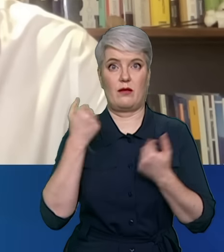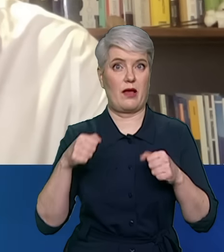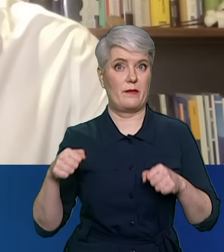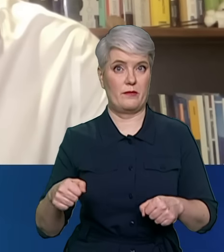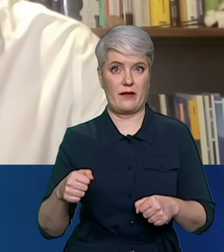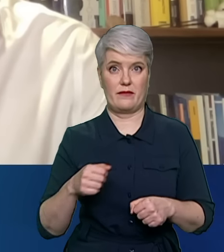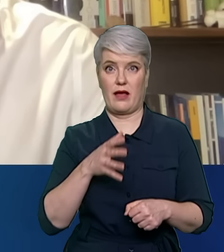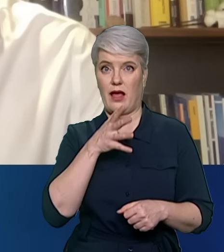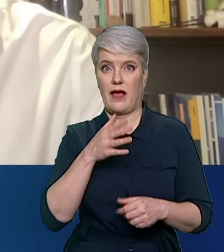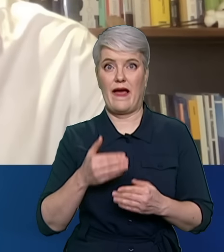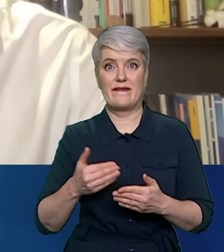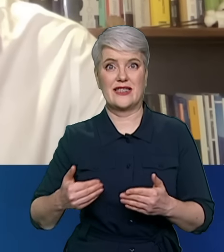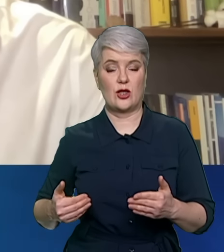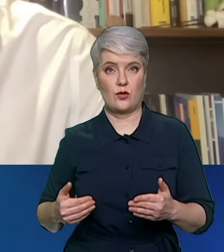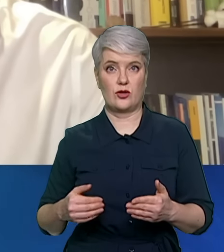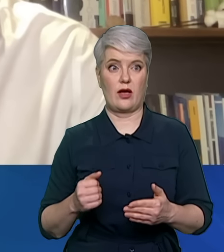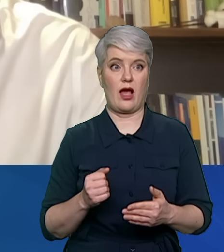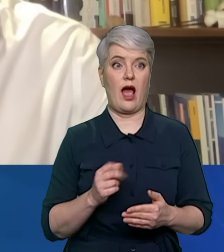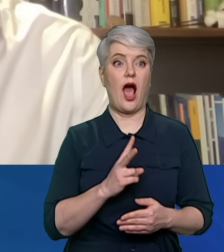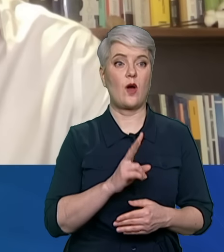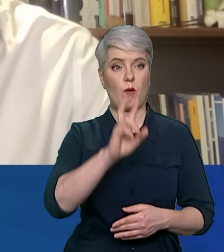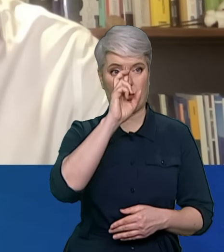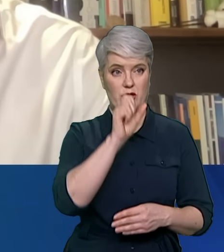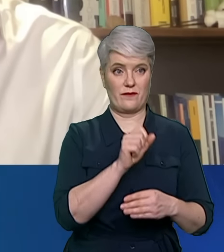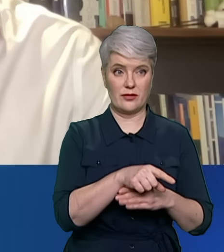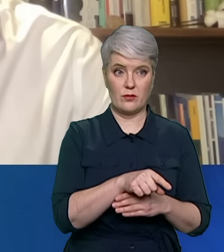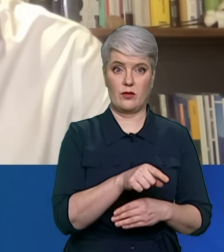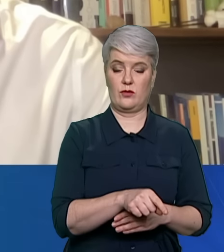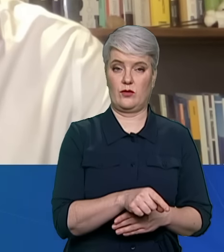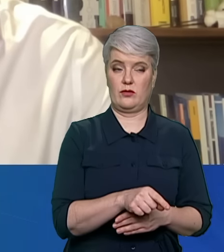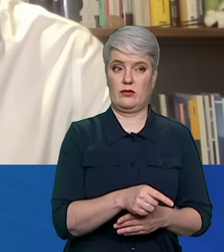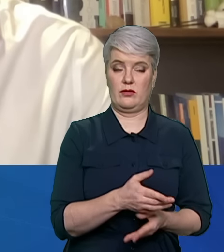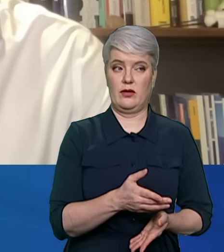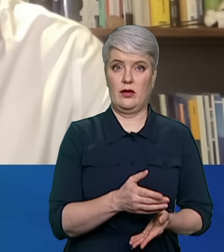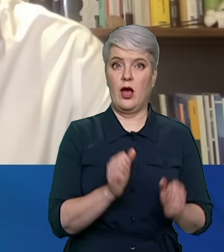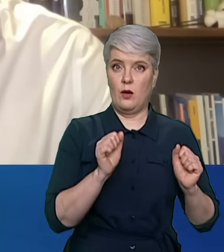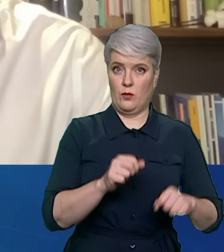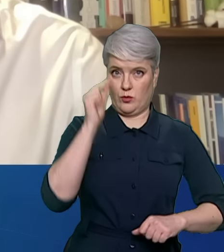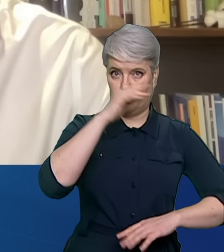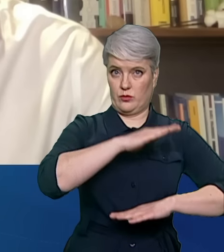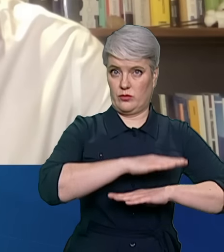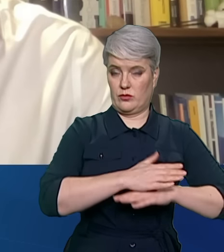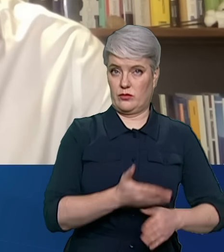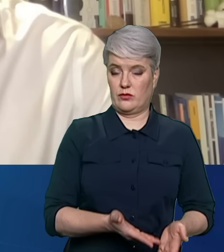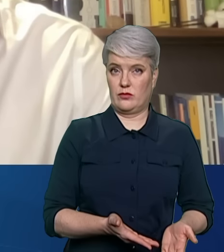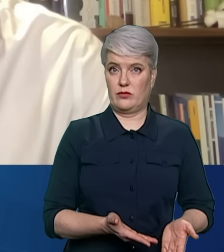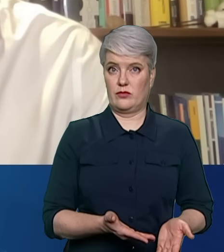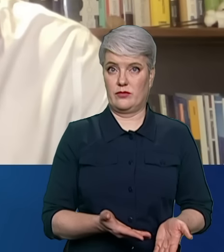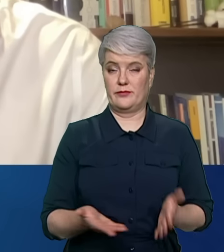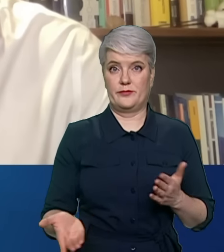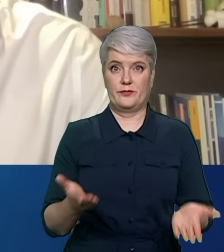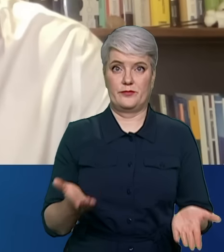не має права на відстрочку, хто не платить, на кого є замовлення від держави, той може бути відстрочений, може мати